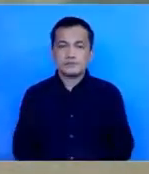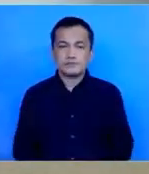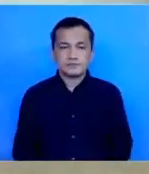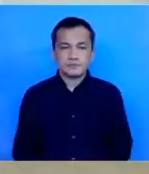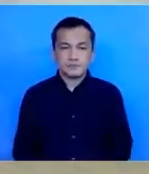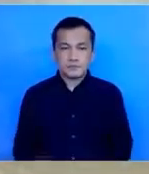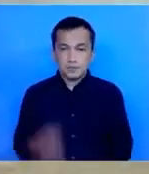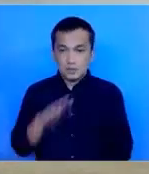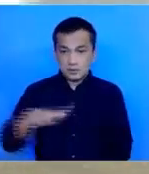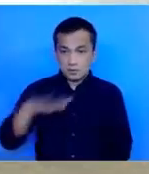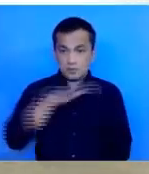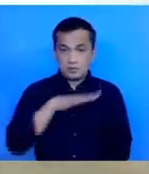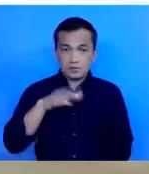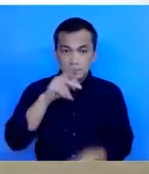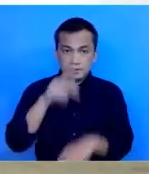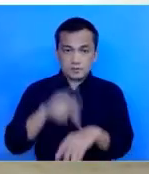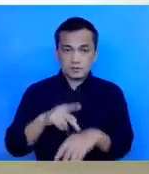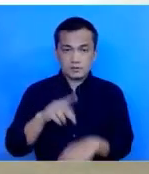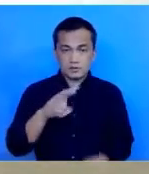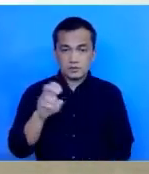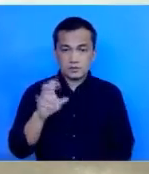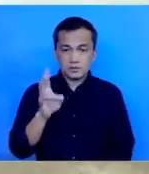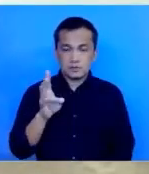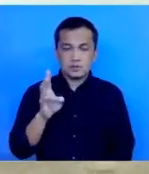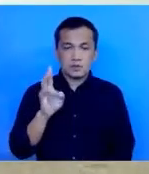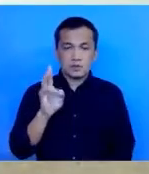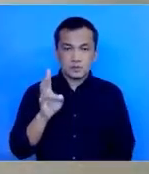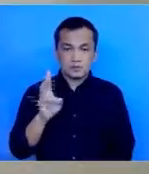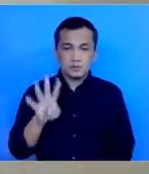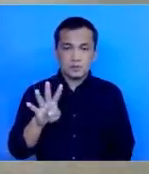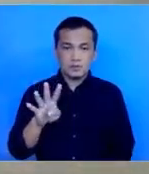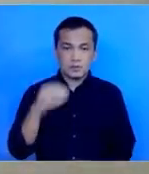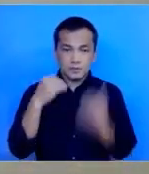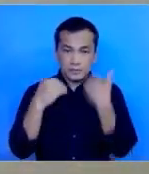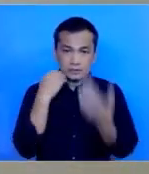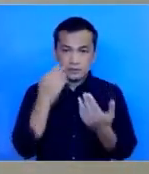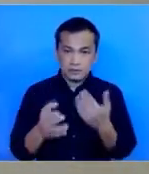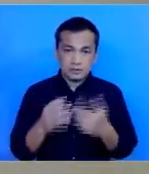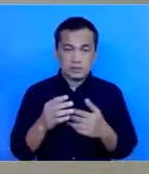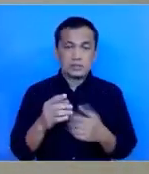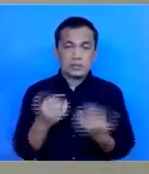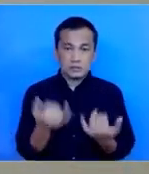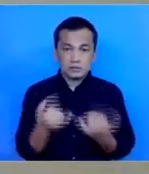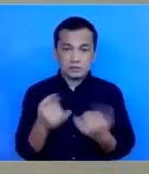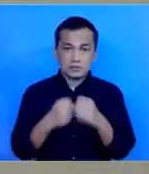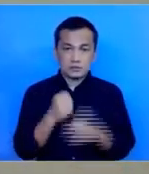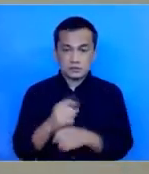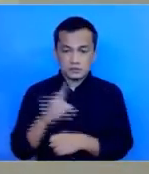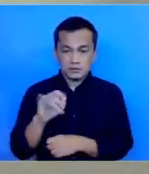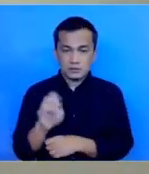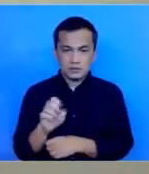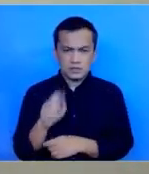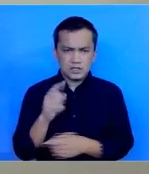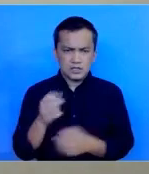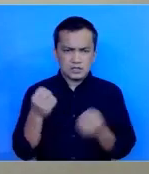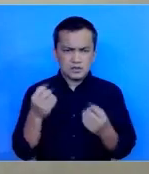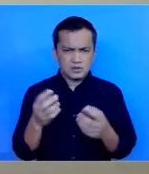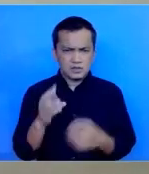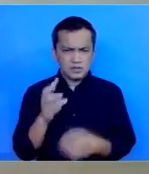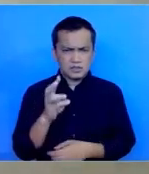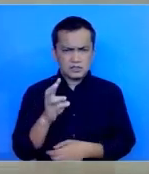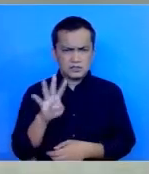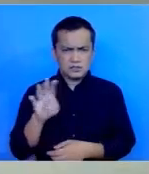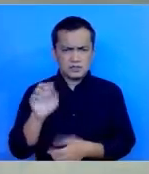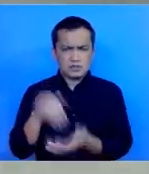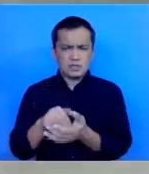Pilipinas, higit 270 na ang namatay sa dengue ngayong taon. Halos 65,000 naman ang nagka-dengue hanggang Hunyo. Halos